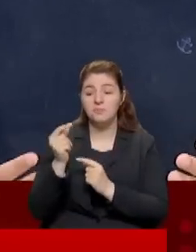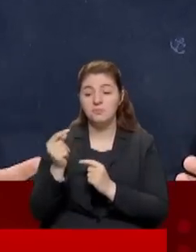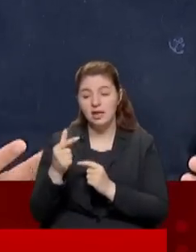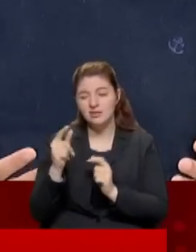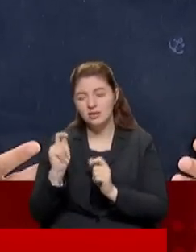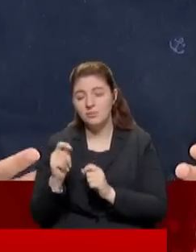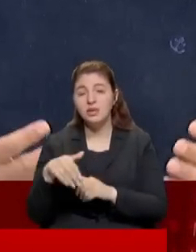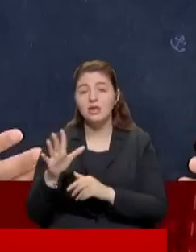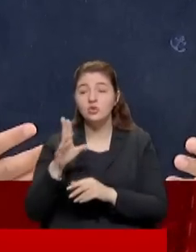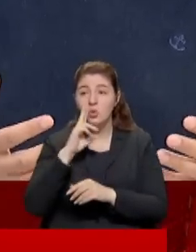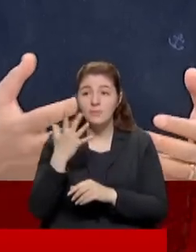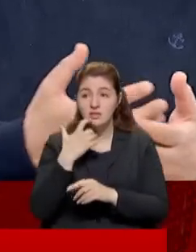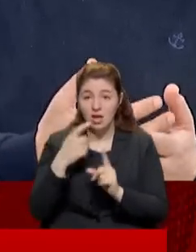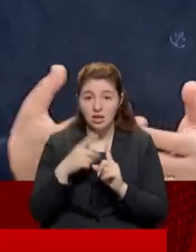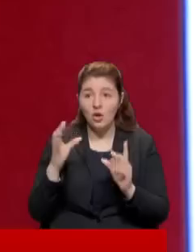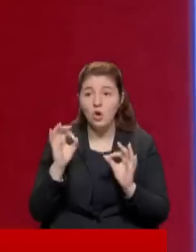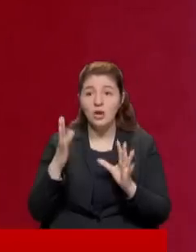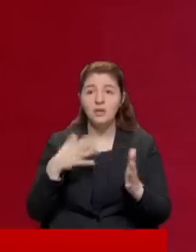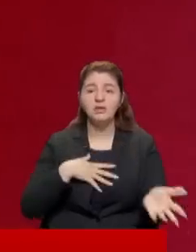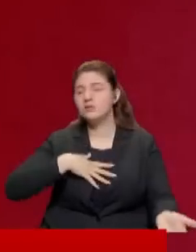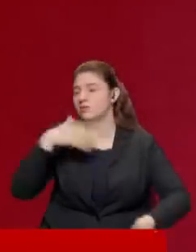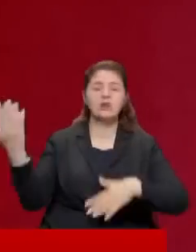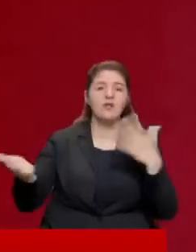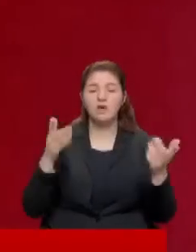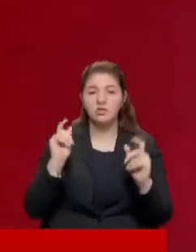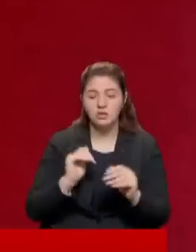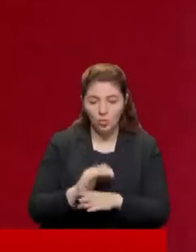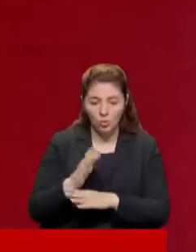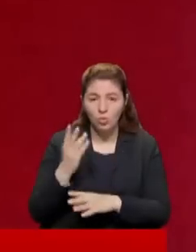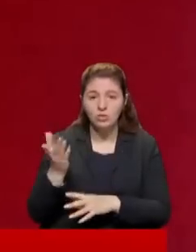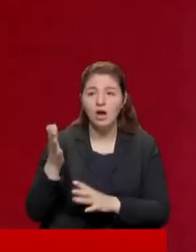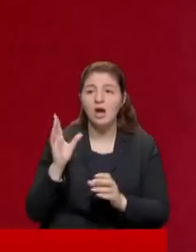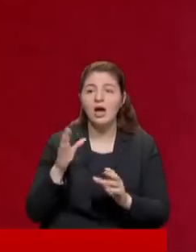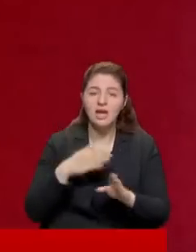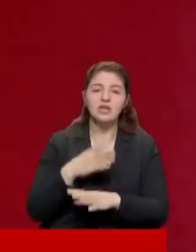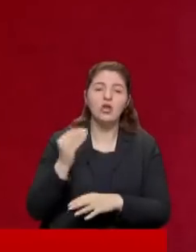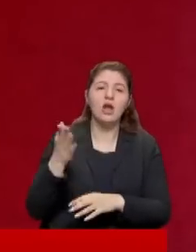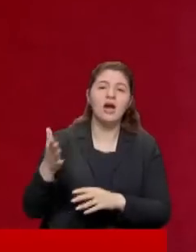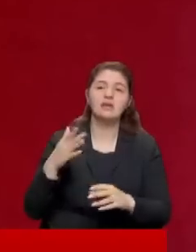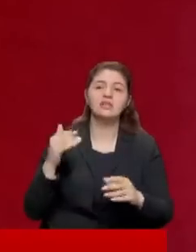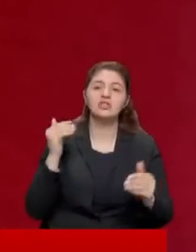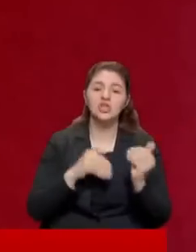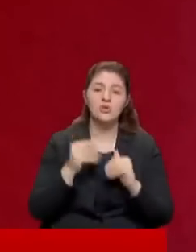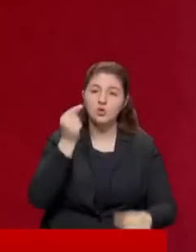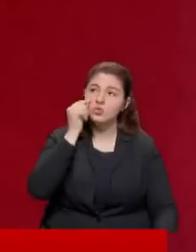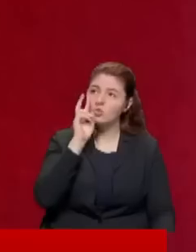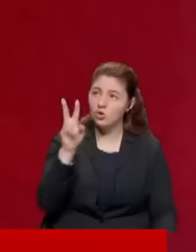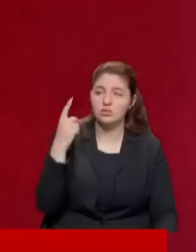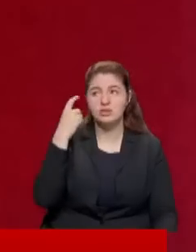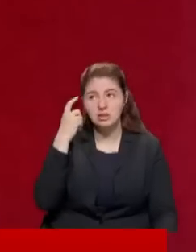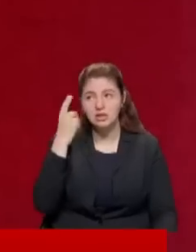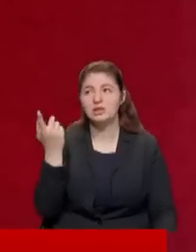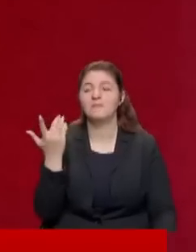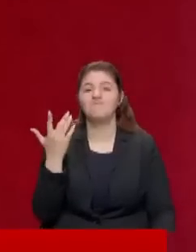miktarı yapıldı da değil, son 5 yılda da öyle bir savrulma yaşandı ki, bir kere esas itibariyle seçmenin gözünde,